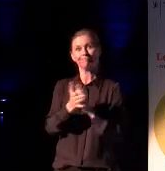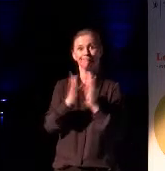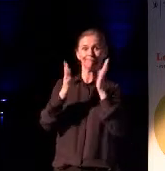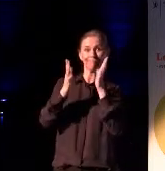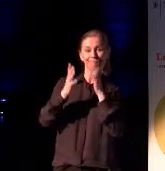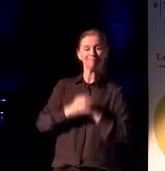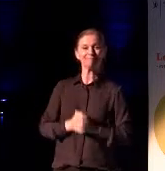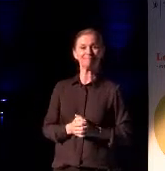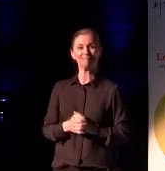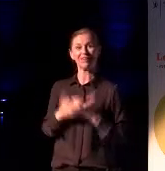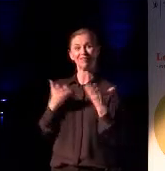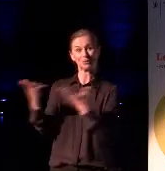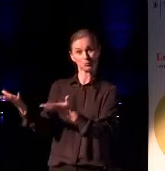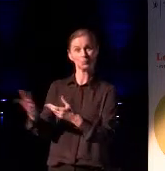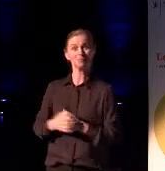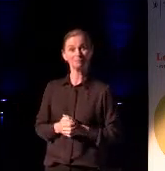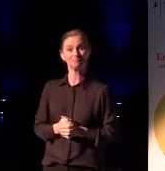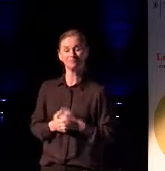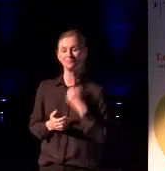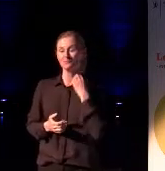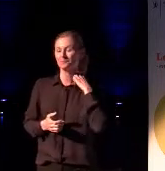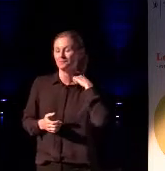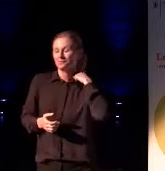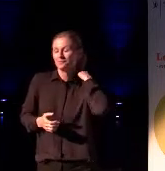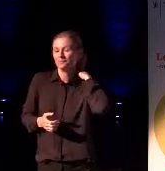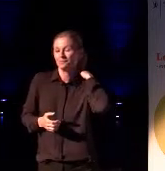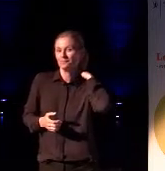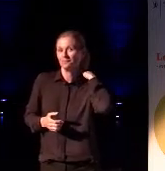til. Ja, vær så god. Klapp.